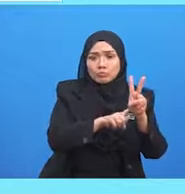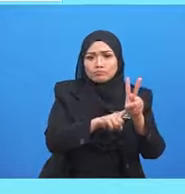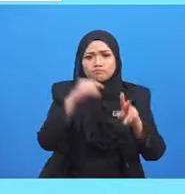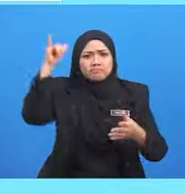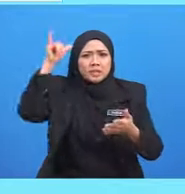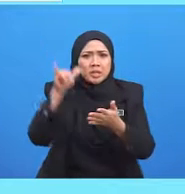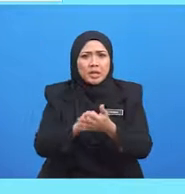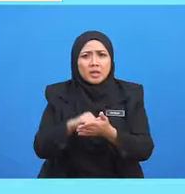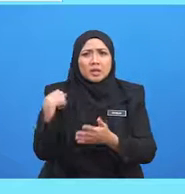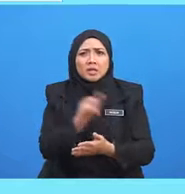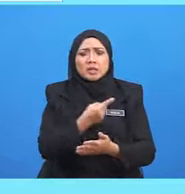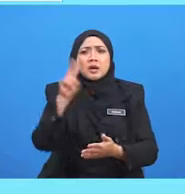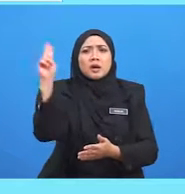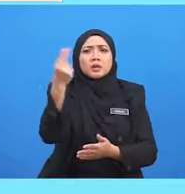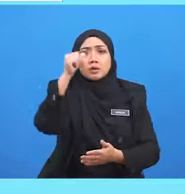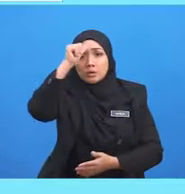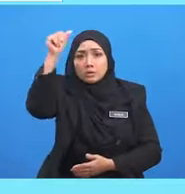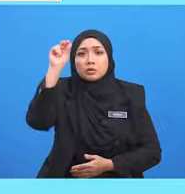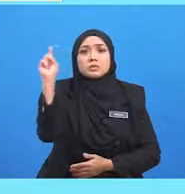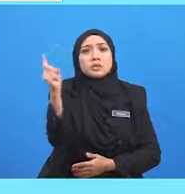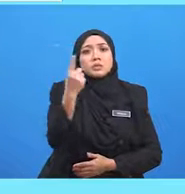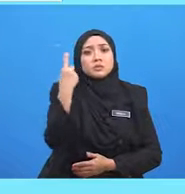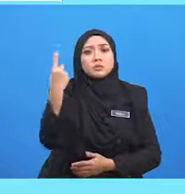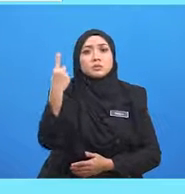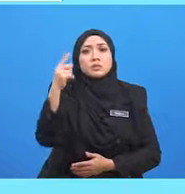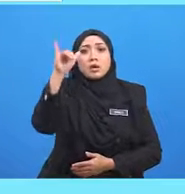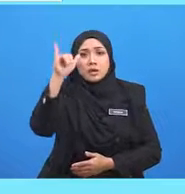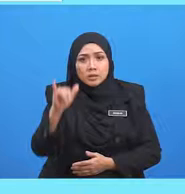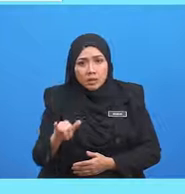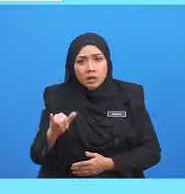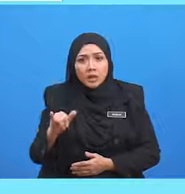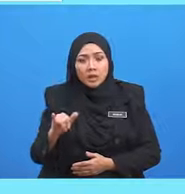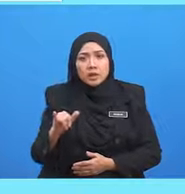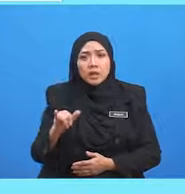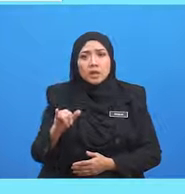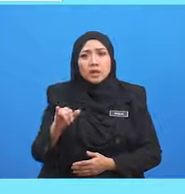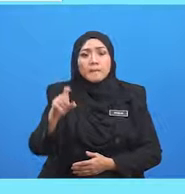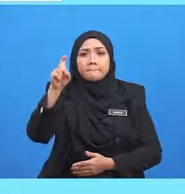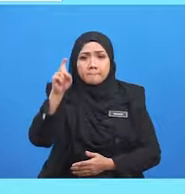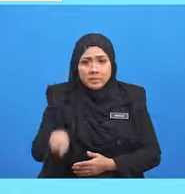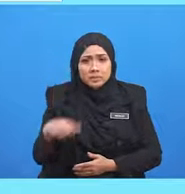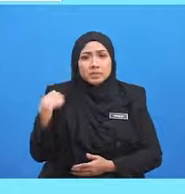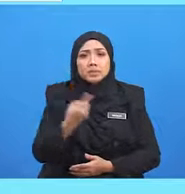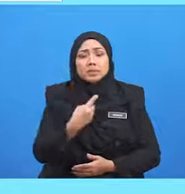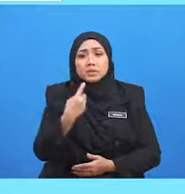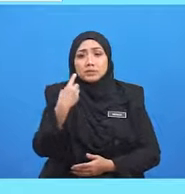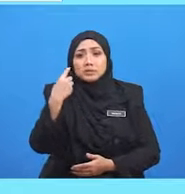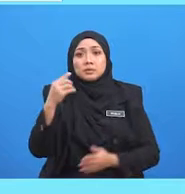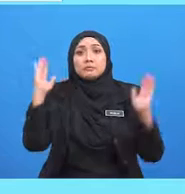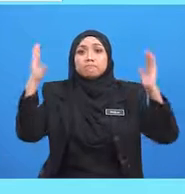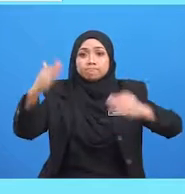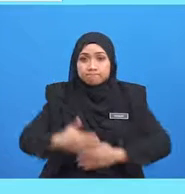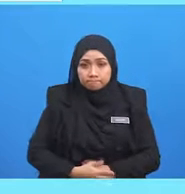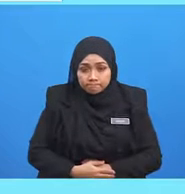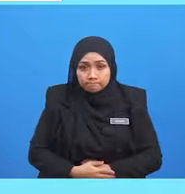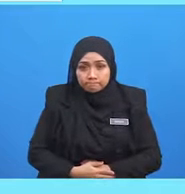yang dimaksudkan dengan uluhiyah? Uluhiyah ialah keyakinan kita hanya Allah Subhanahu wa